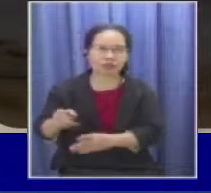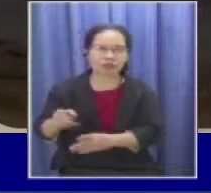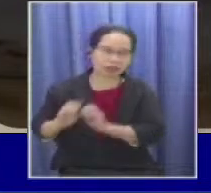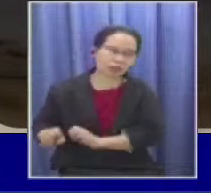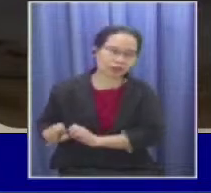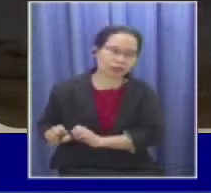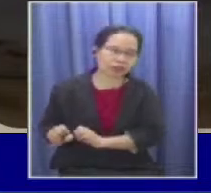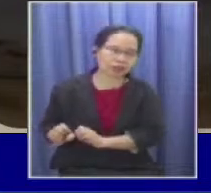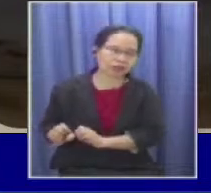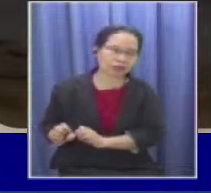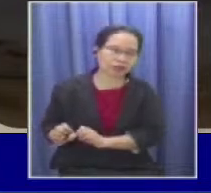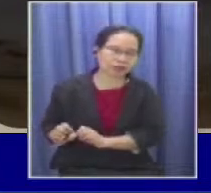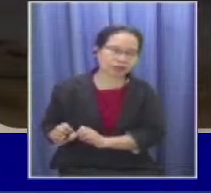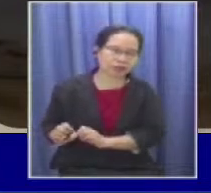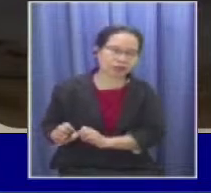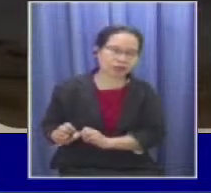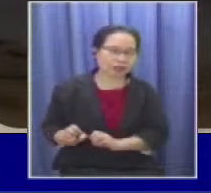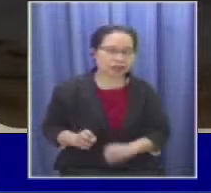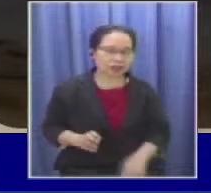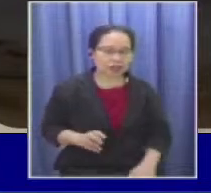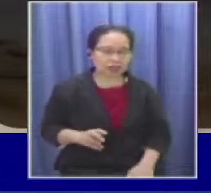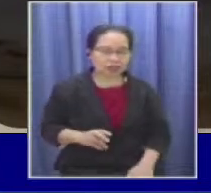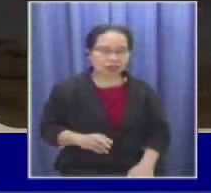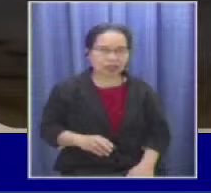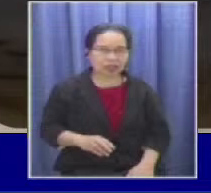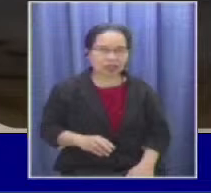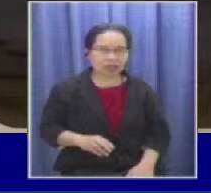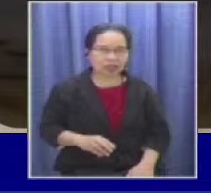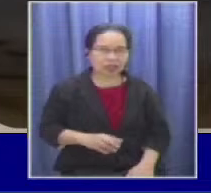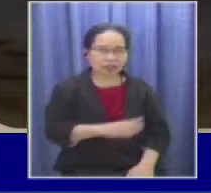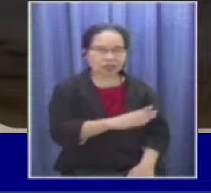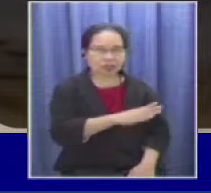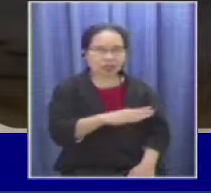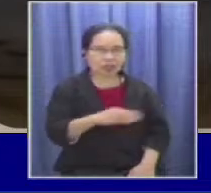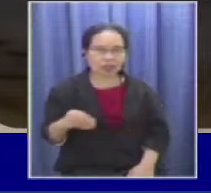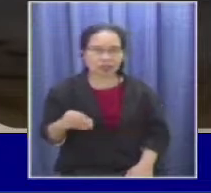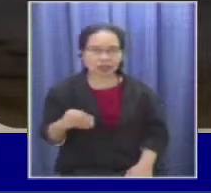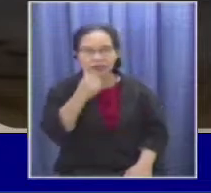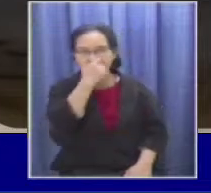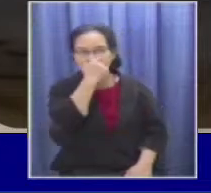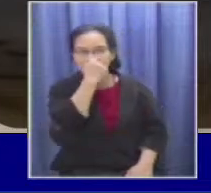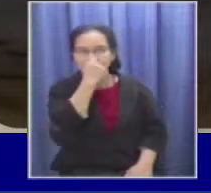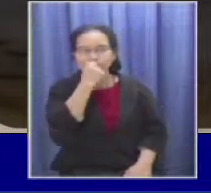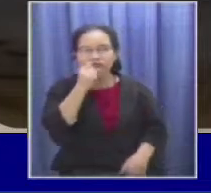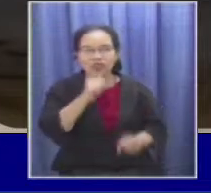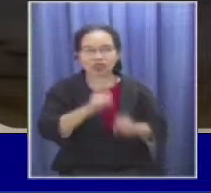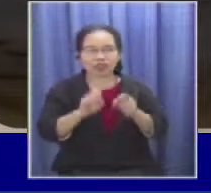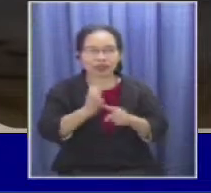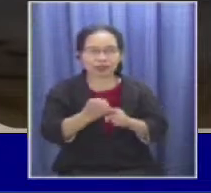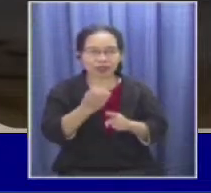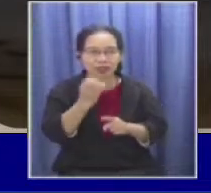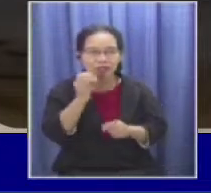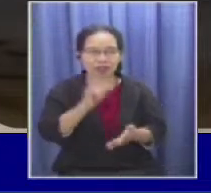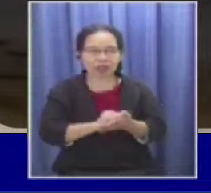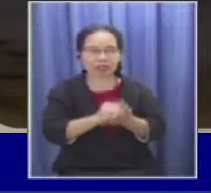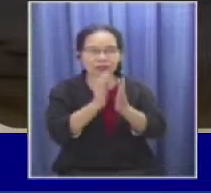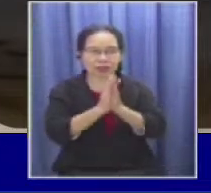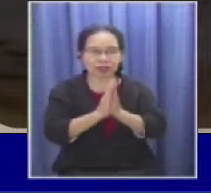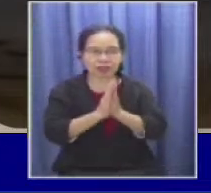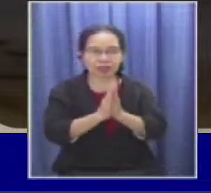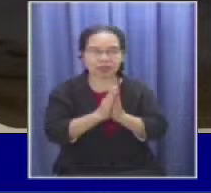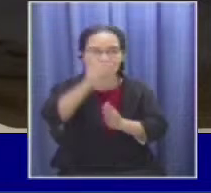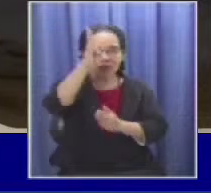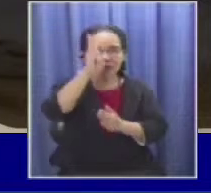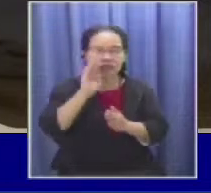ho mfiri deɛ ɛntene ho obiara ɔbɔ mpaeɛ no twe wo ho firi deɛ